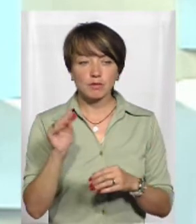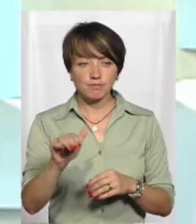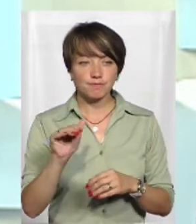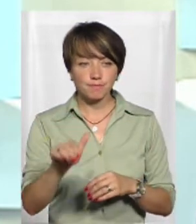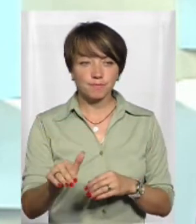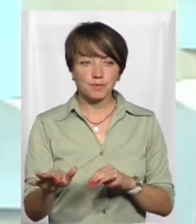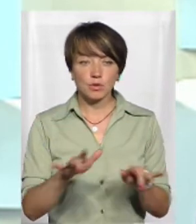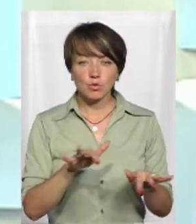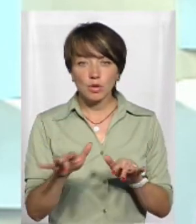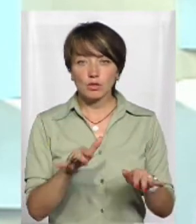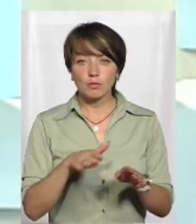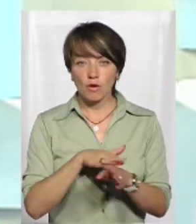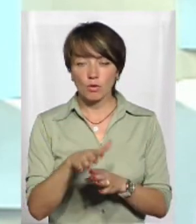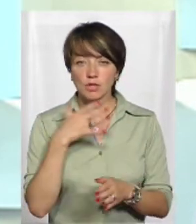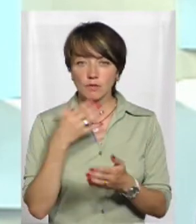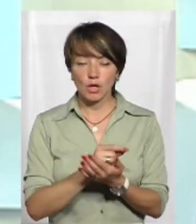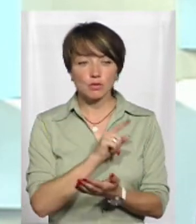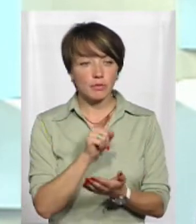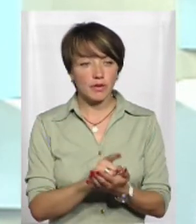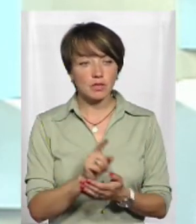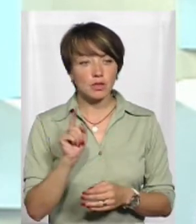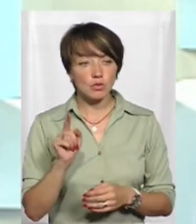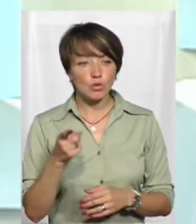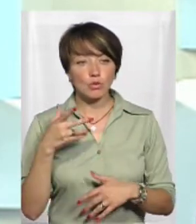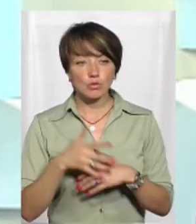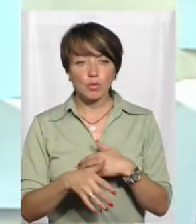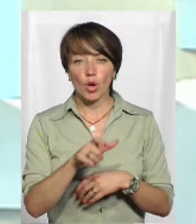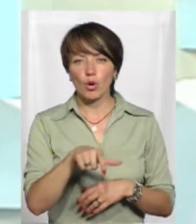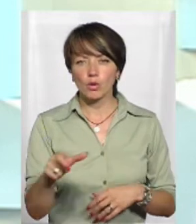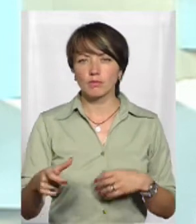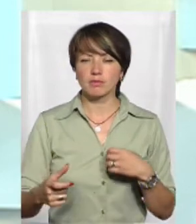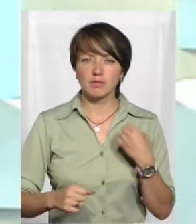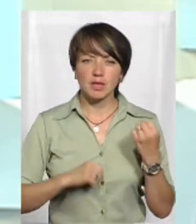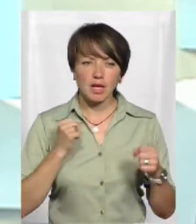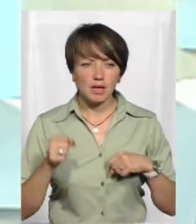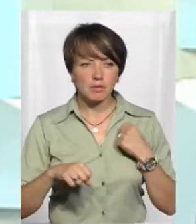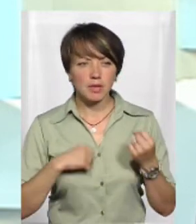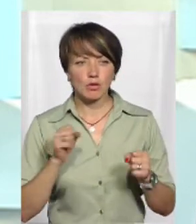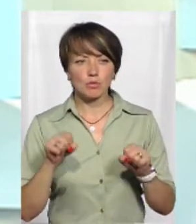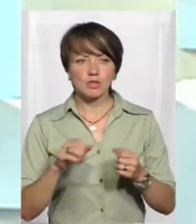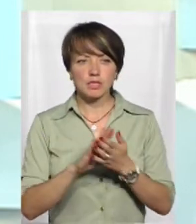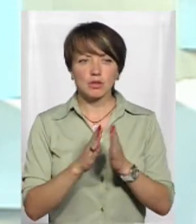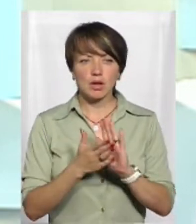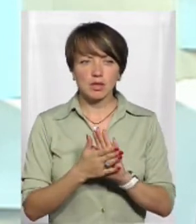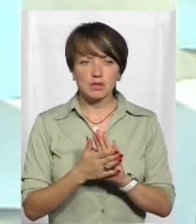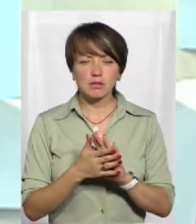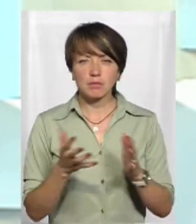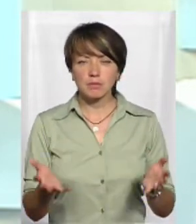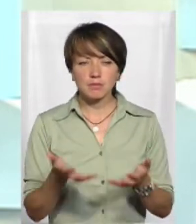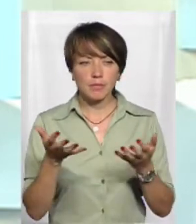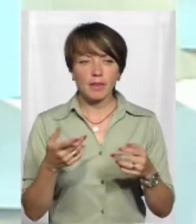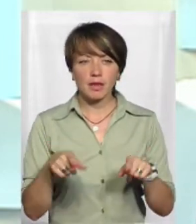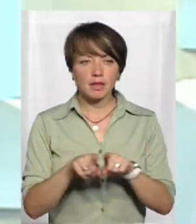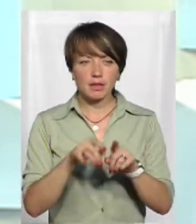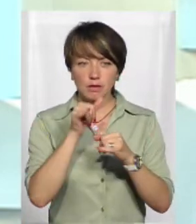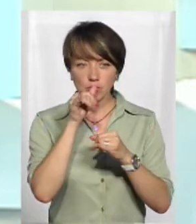і вони все-таки виконували свої зобов'язання. Але тут десь, я розумію, людям накипіло, чи, можливо, хтось підкрутив ситуацію. Тому що так, ну, так